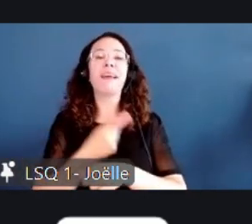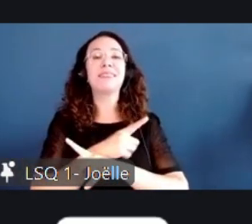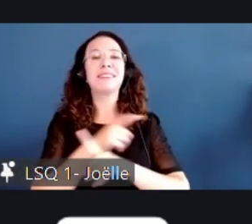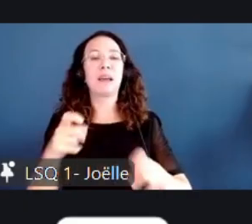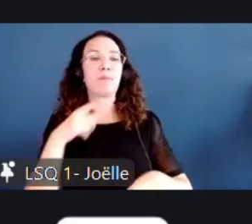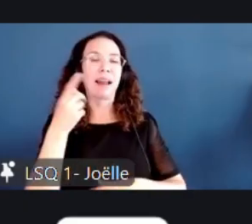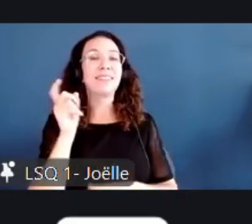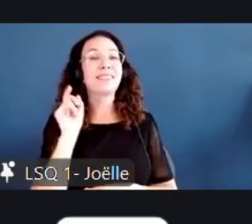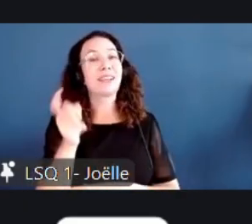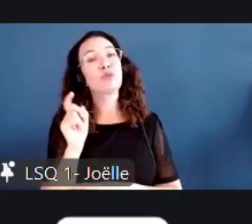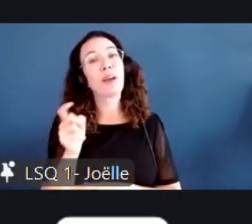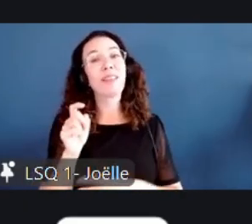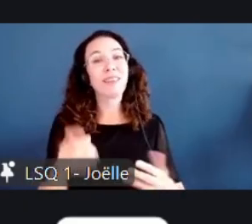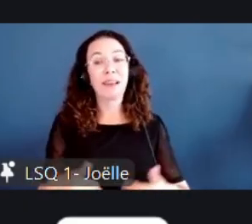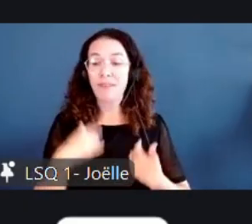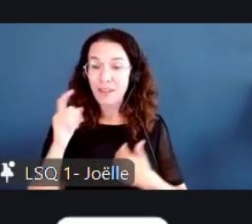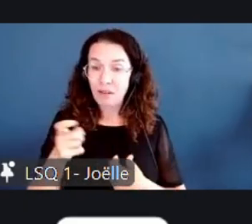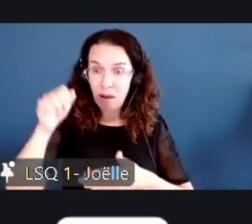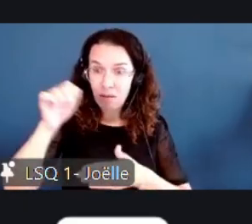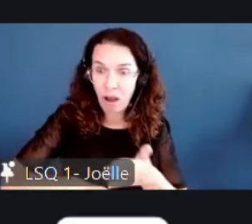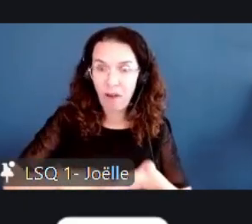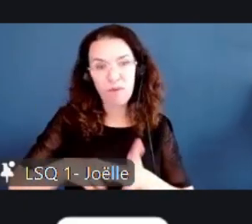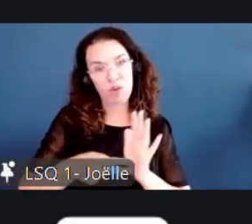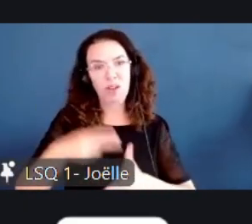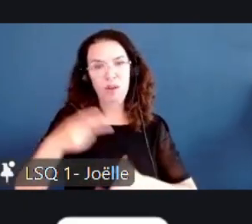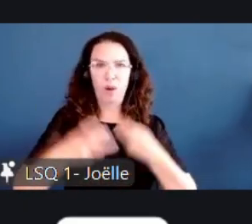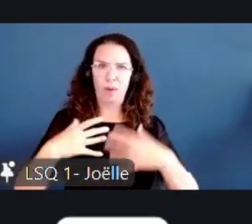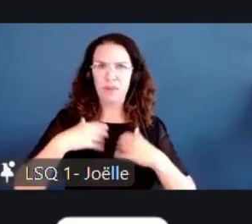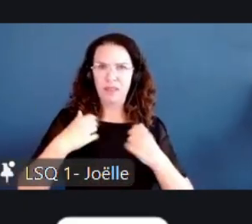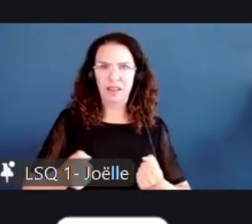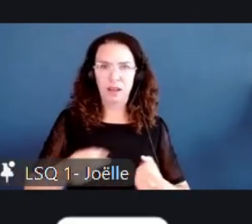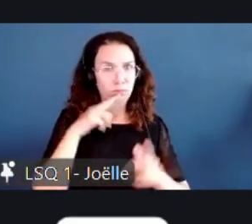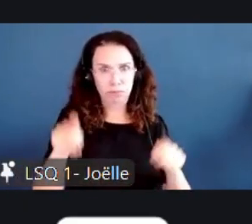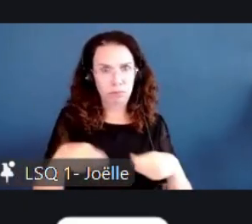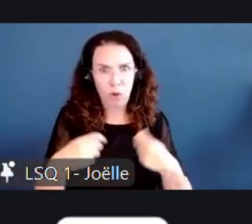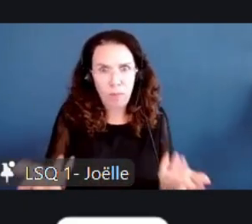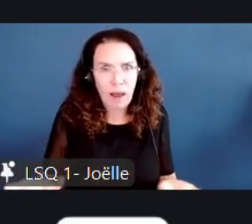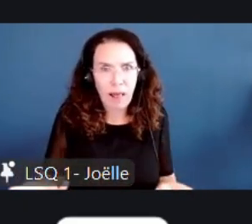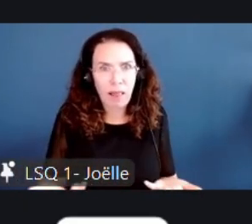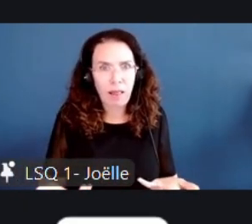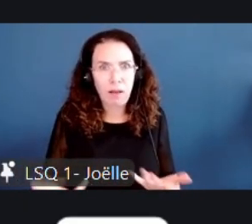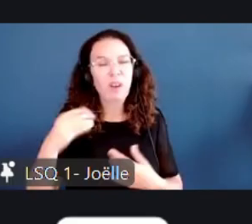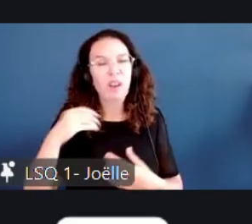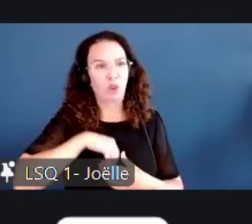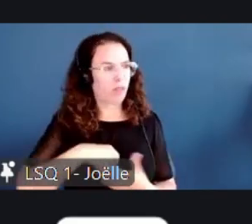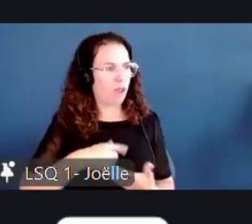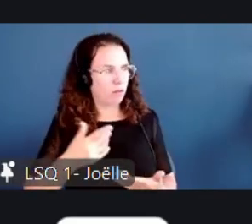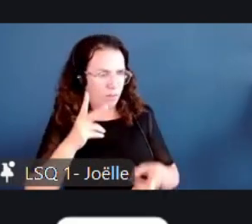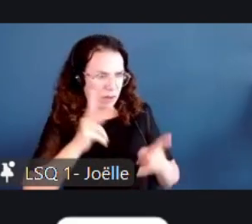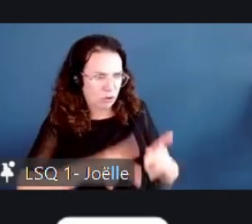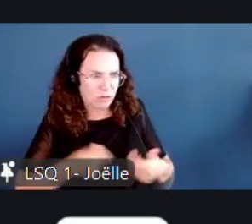la sexualité comme un problème de santé, alors que c'est normal et plusieurs personnes n'en souffrent pas.